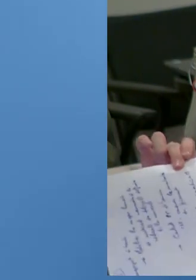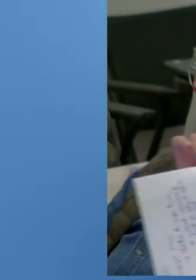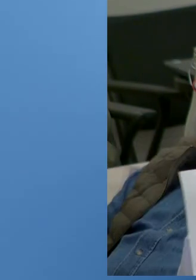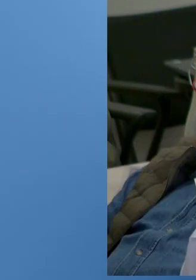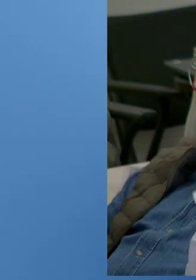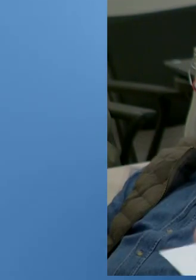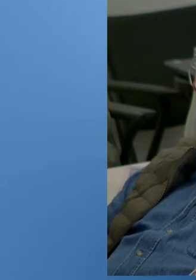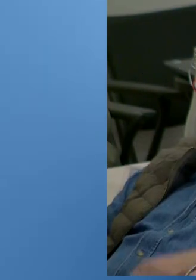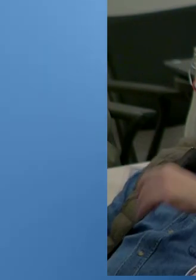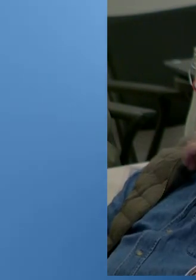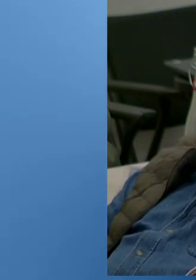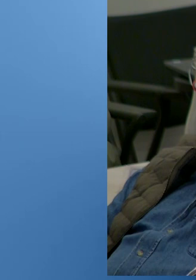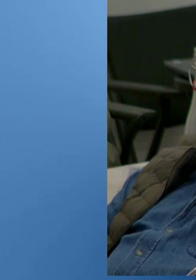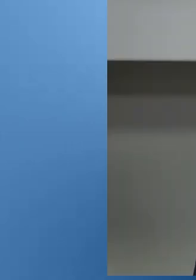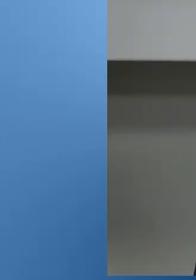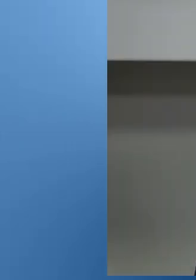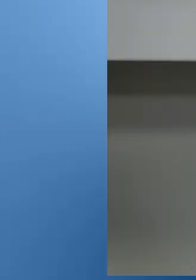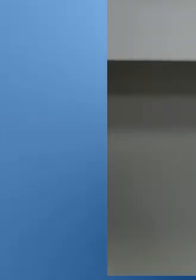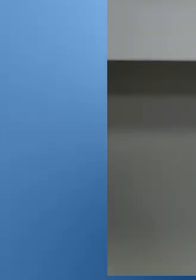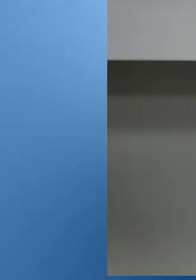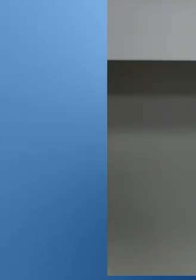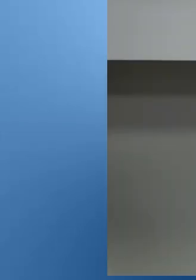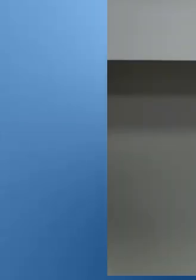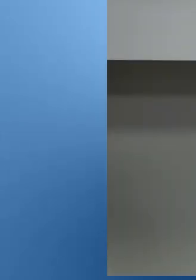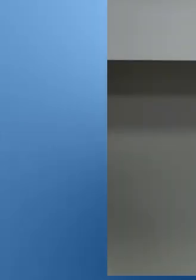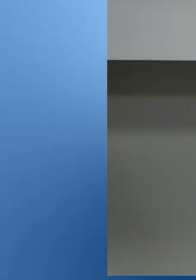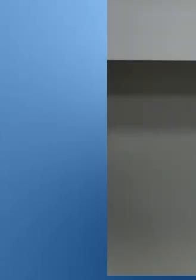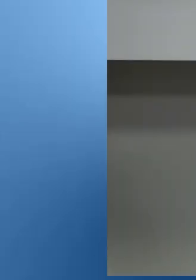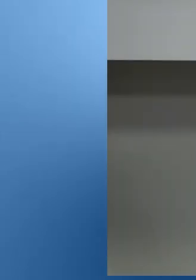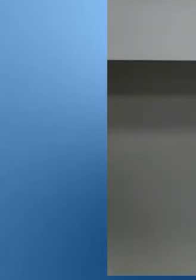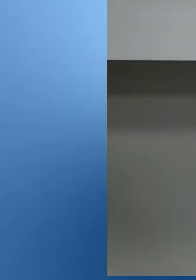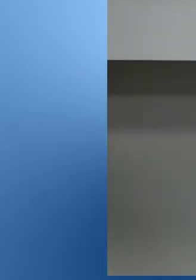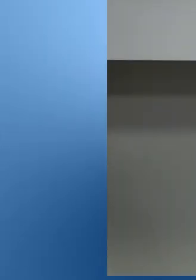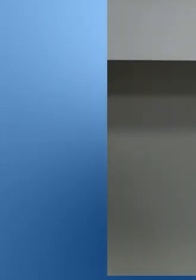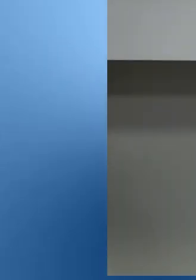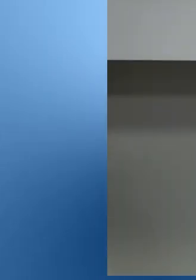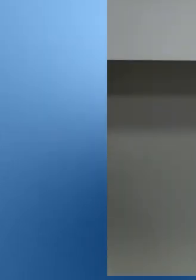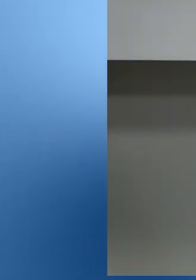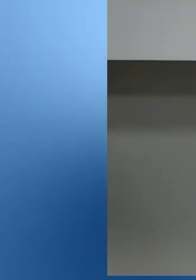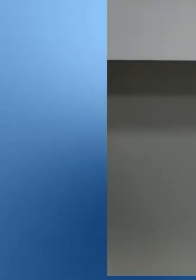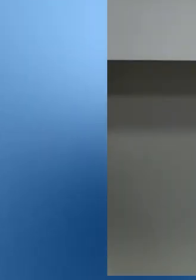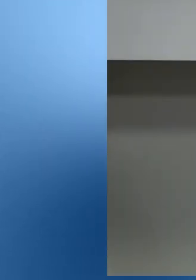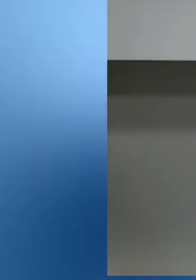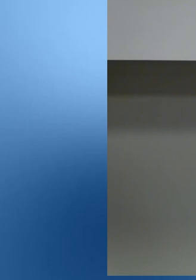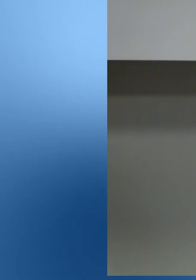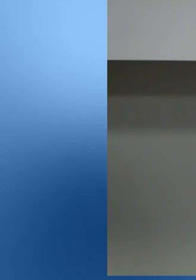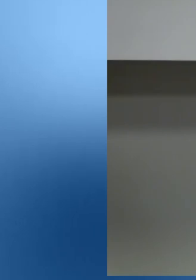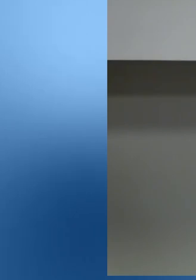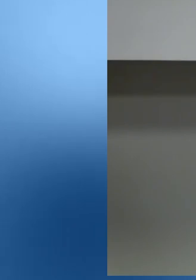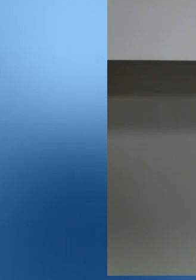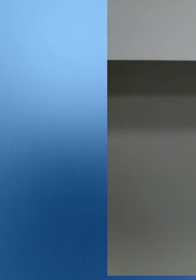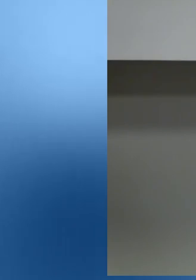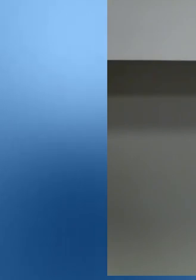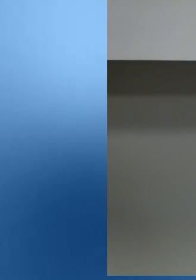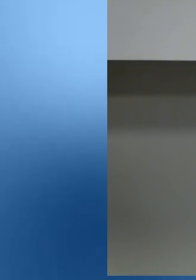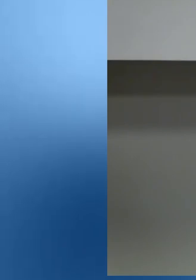de résultat nous avons des engagements dans CTG effectivement nous avons des CTG depuis longtemps et nous en tenons